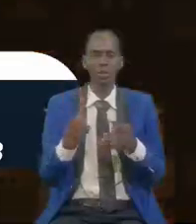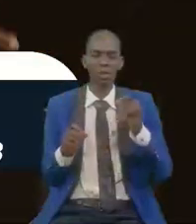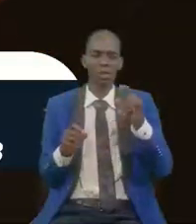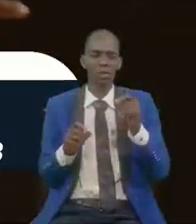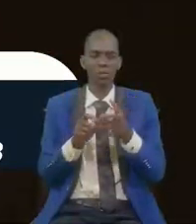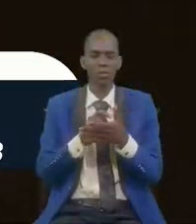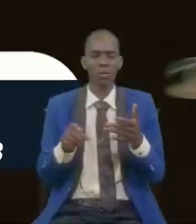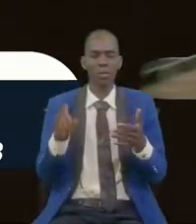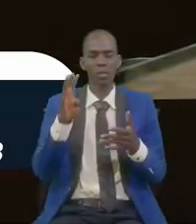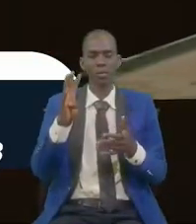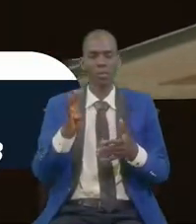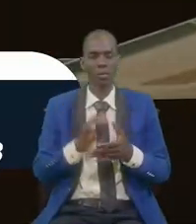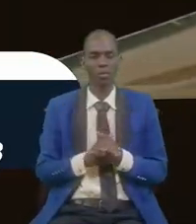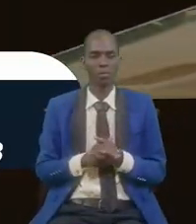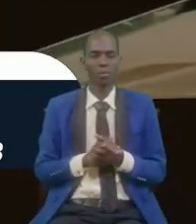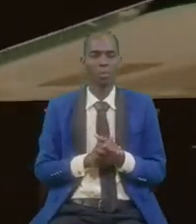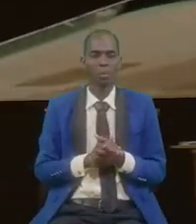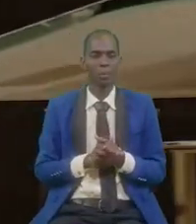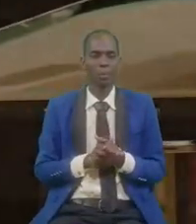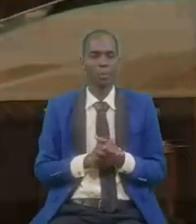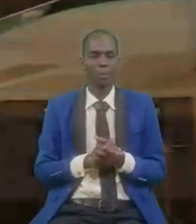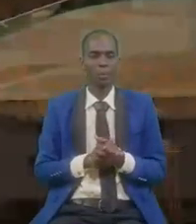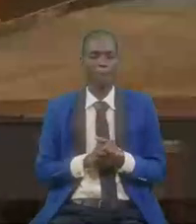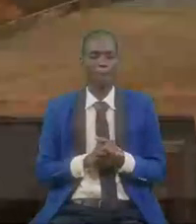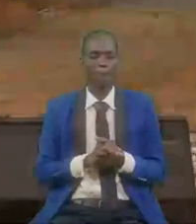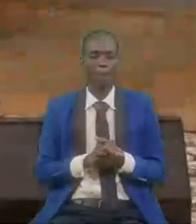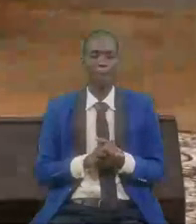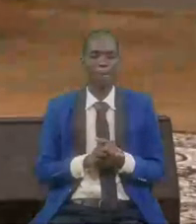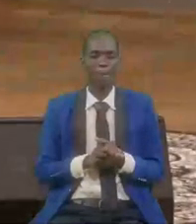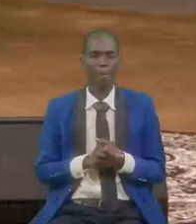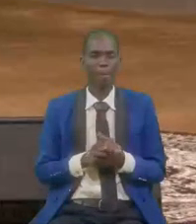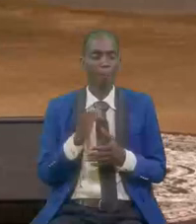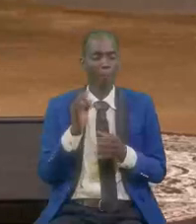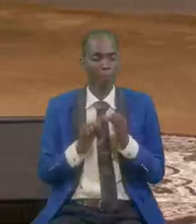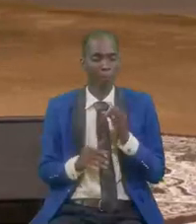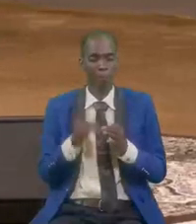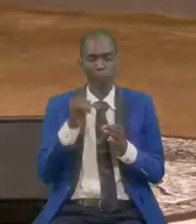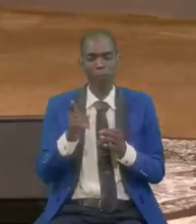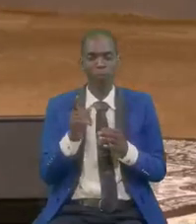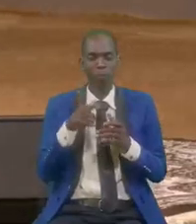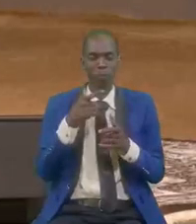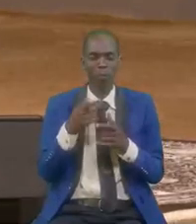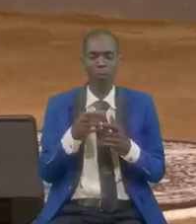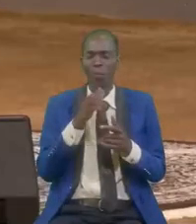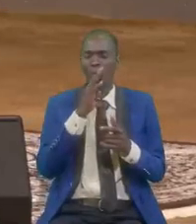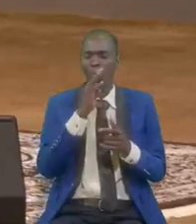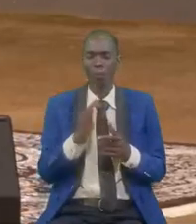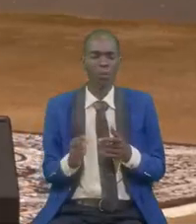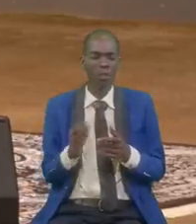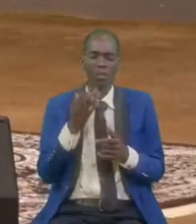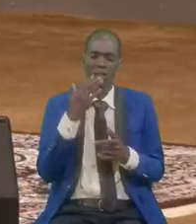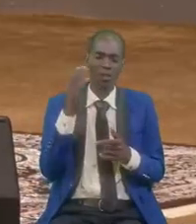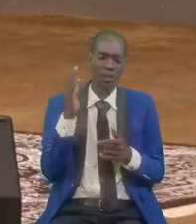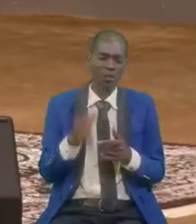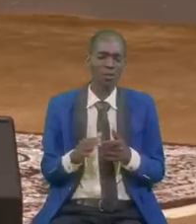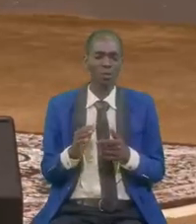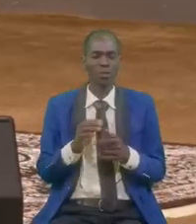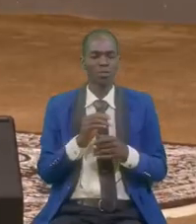11, verset 13. Si donc méchant des gens naturels, si